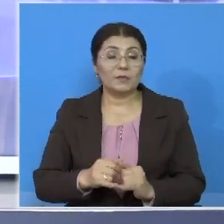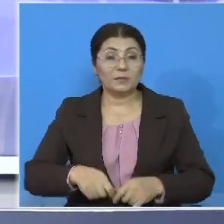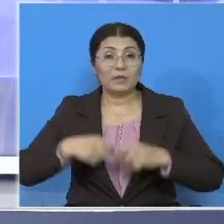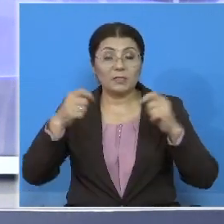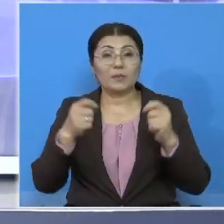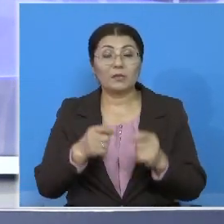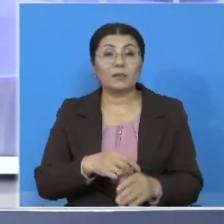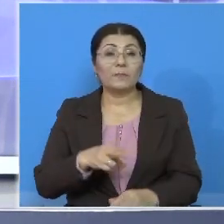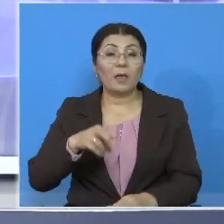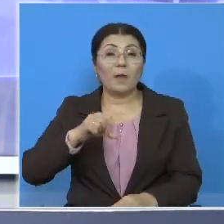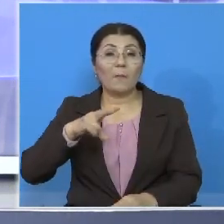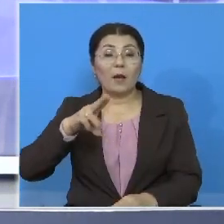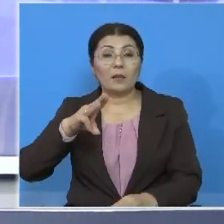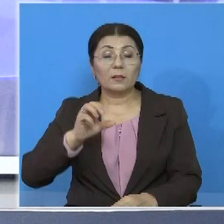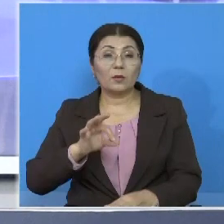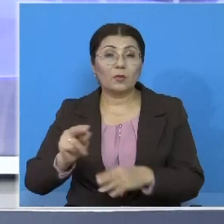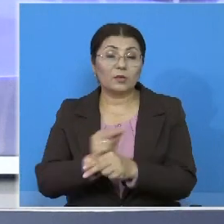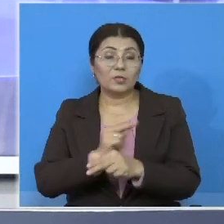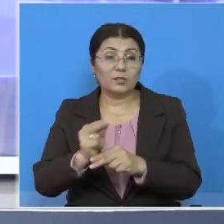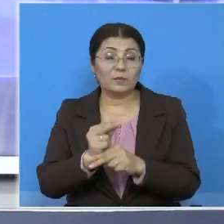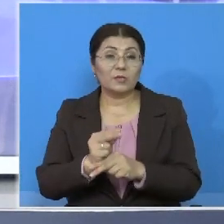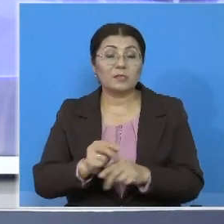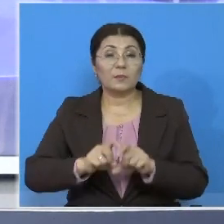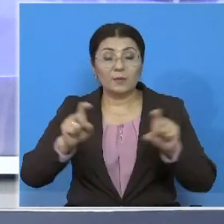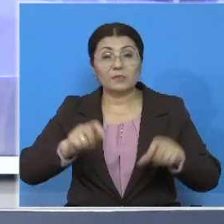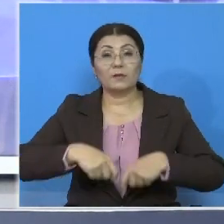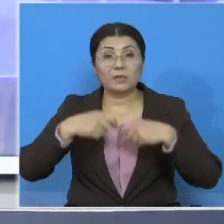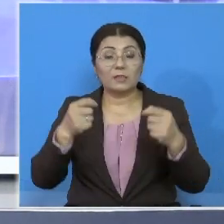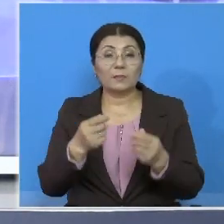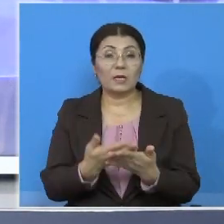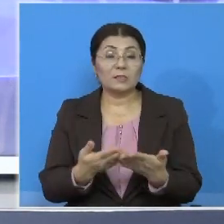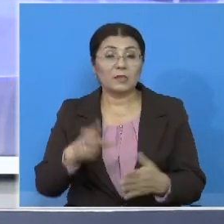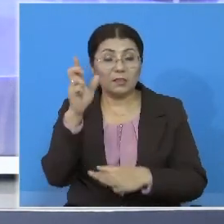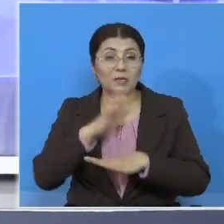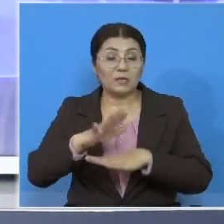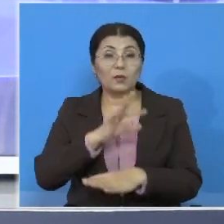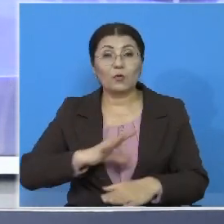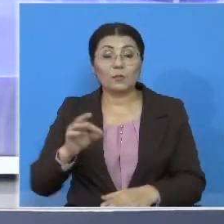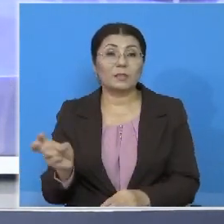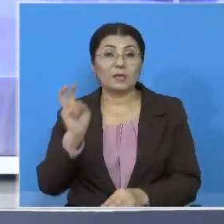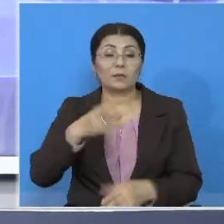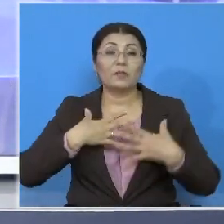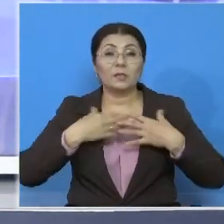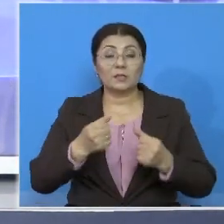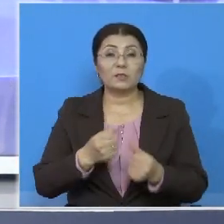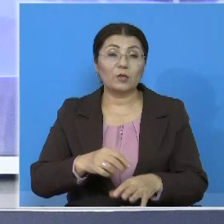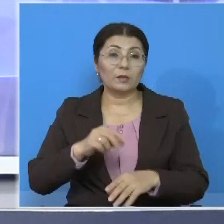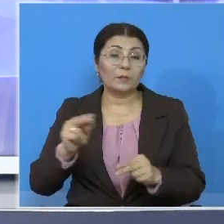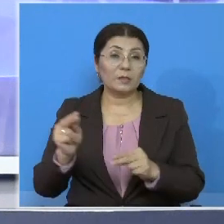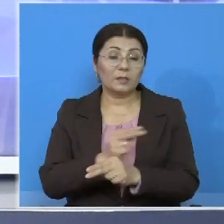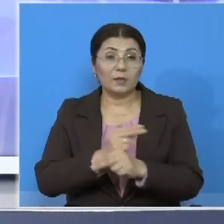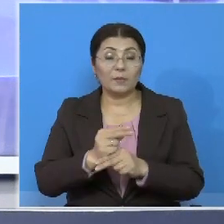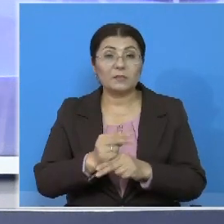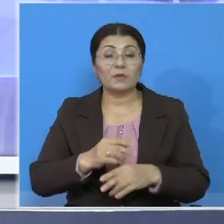орталығы қолданысқа берілді. Қазір еміне дауа іздегендер шипажайға елдің түкпір-түкпірінен келеді. Адам денсаулығына оң әсерін тигізуге сеп